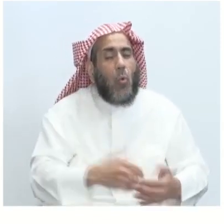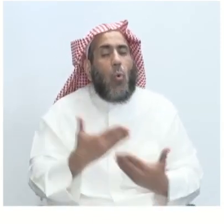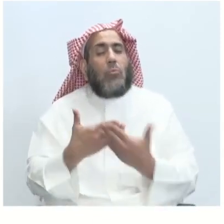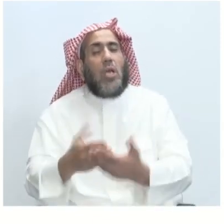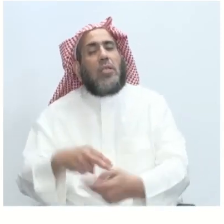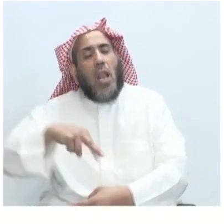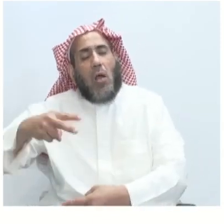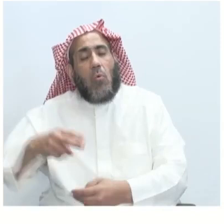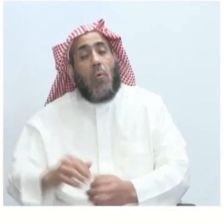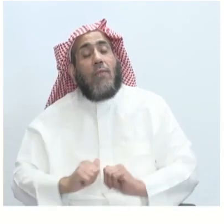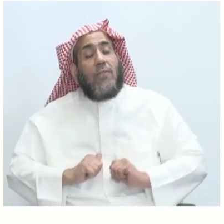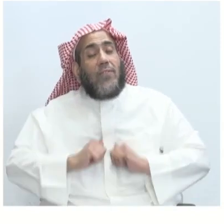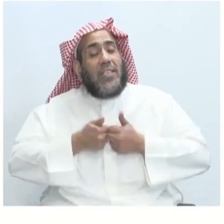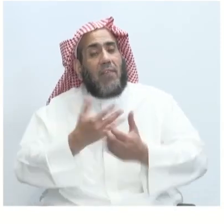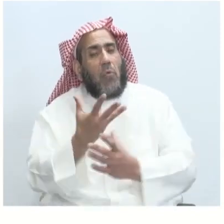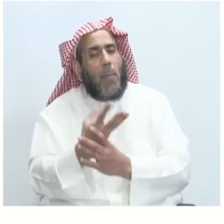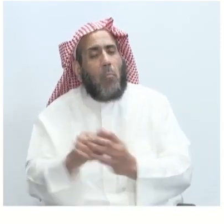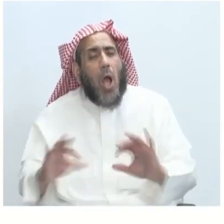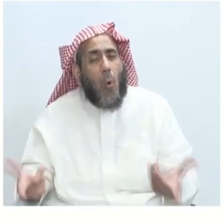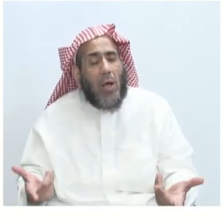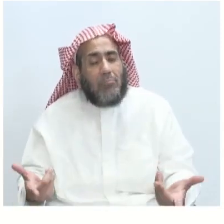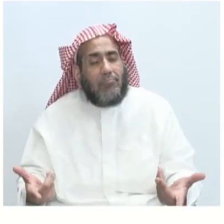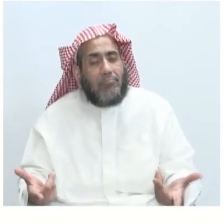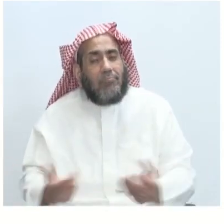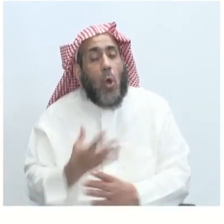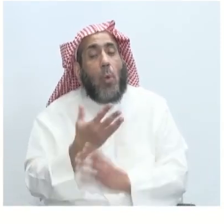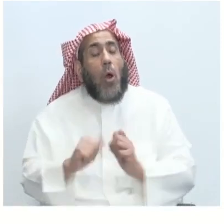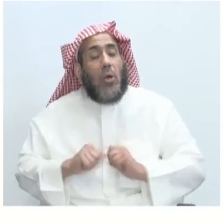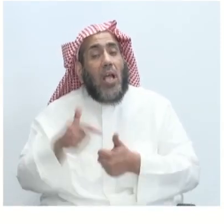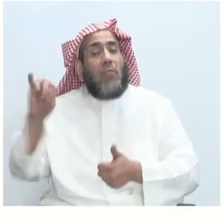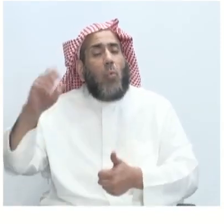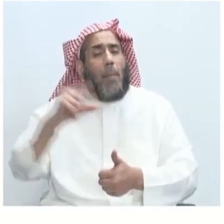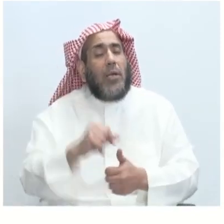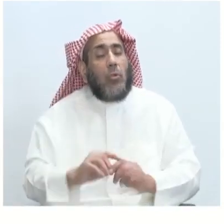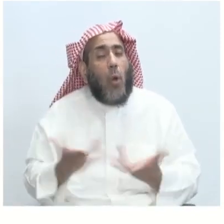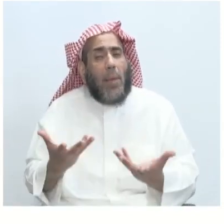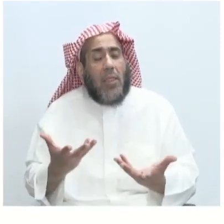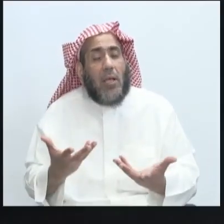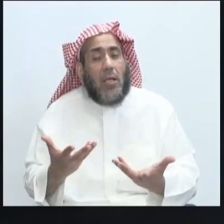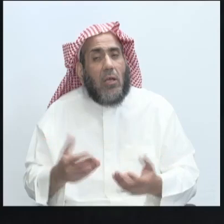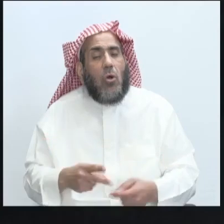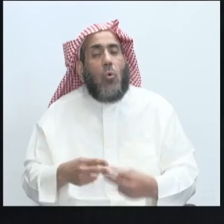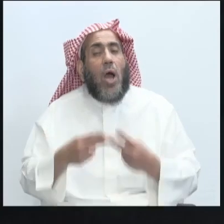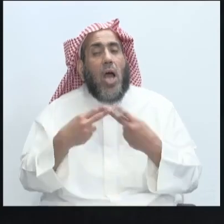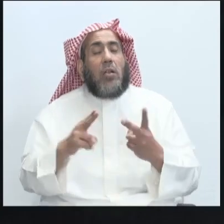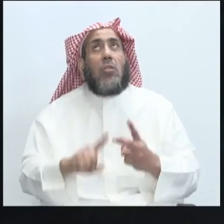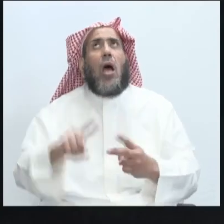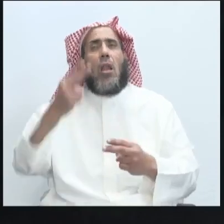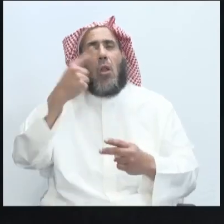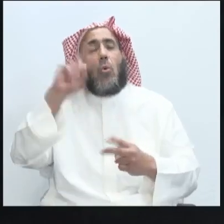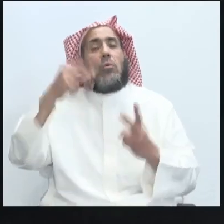الاخرين فدافع ابناء وبنات الطل ما هو ما هو دافع محمد هو ماذا ارضاء الله سبحانه